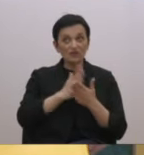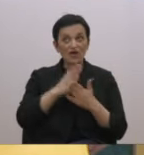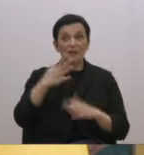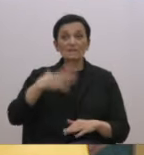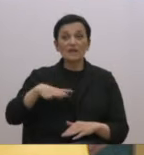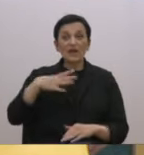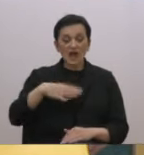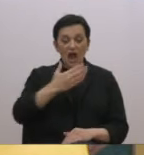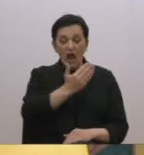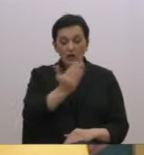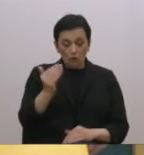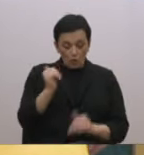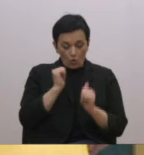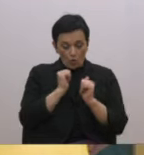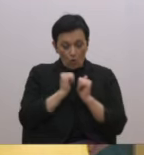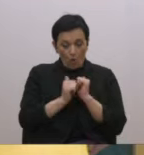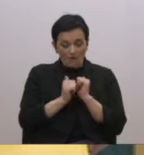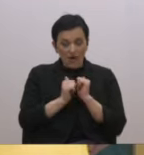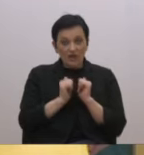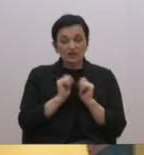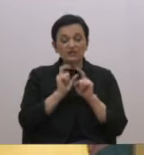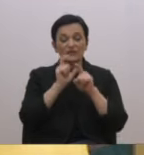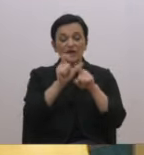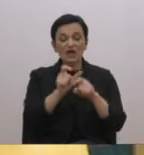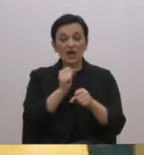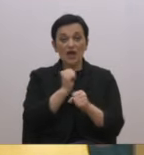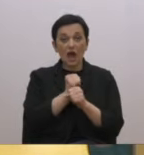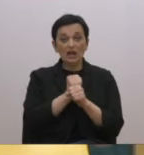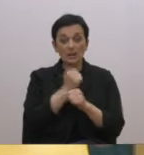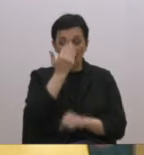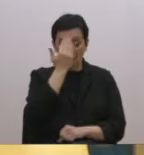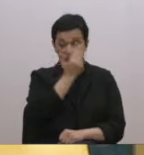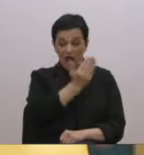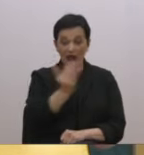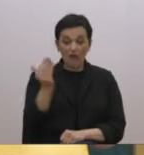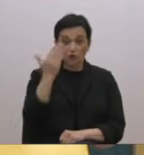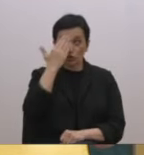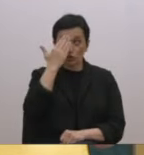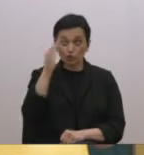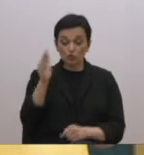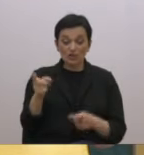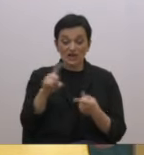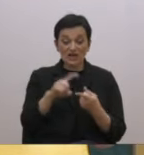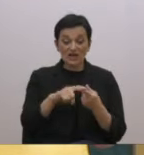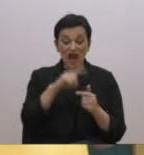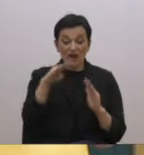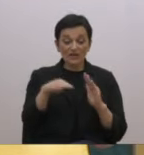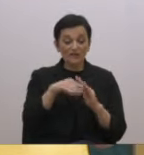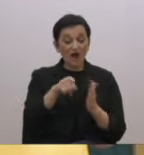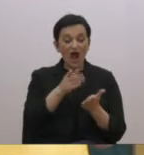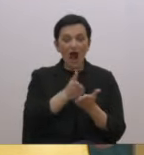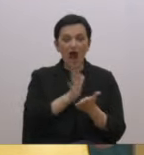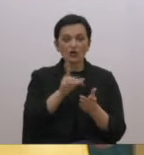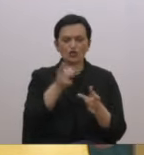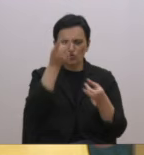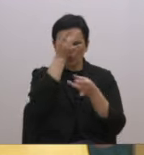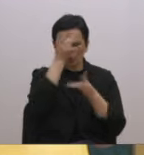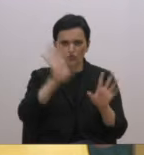ქართველები ყოველთვის აკეთებდნენ აქცენტს. ერი, რომელიც უცხოური გავლენის ქვეშ არ არის, ის არის უკულტურო